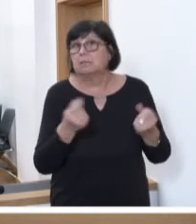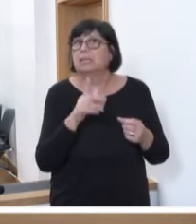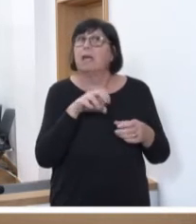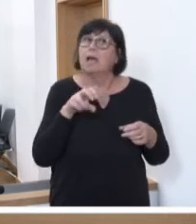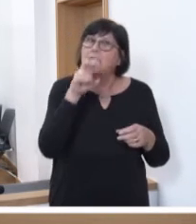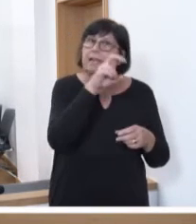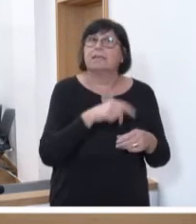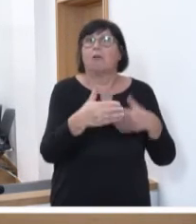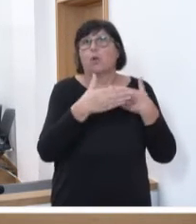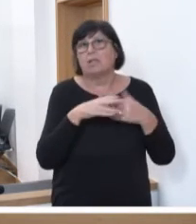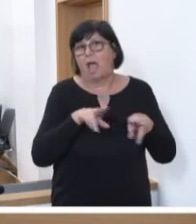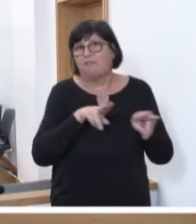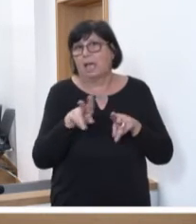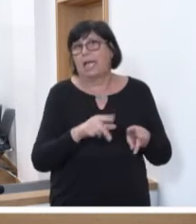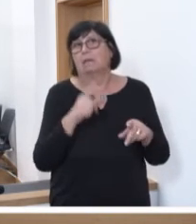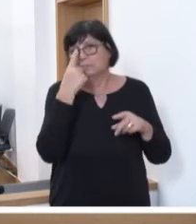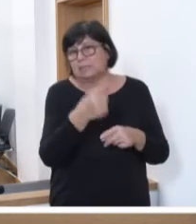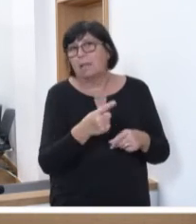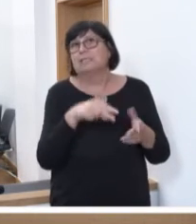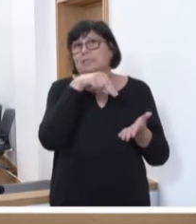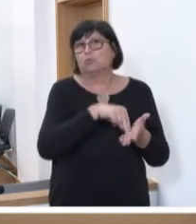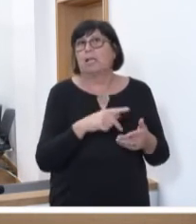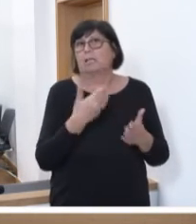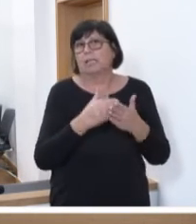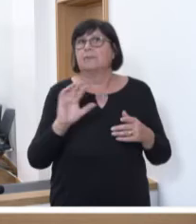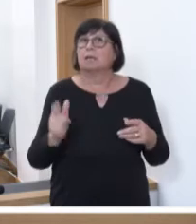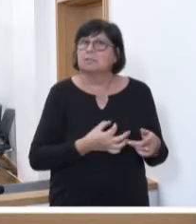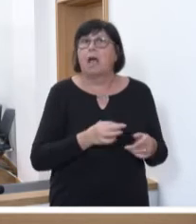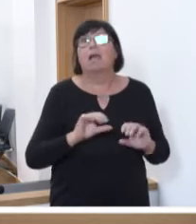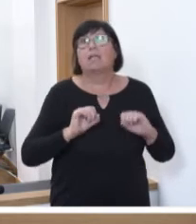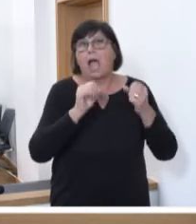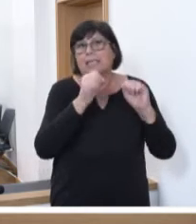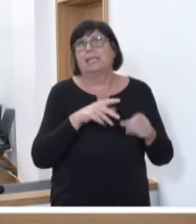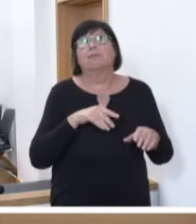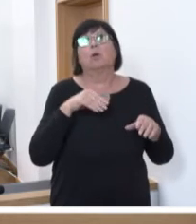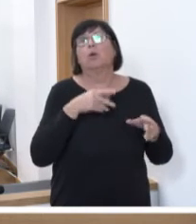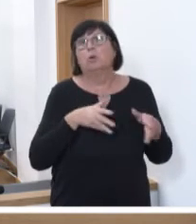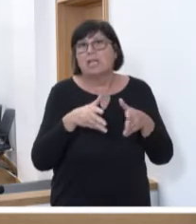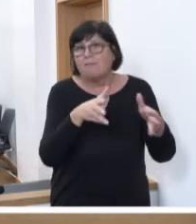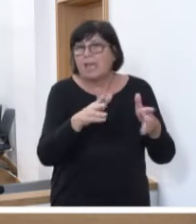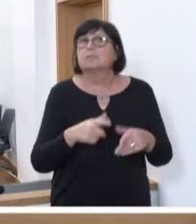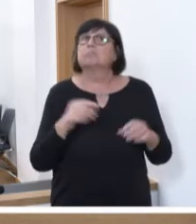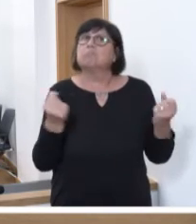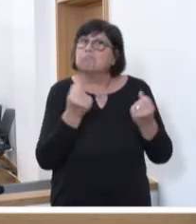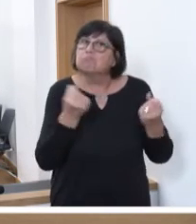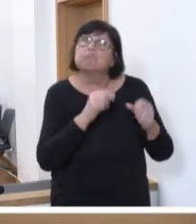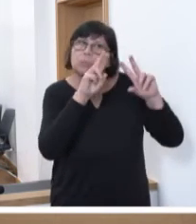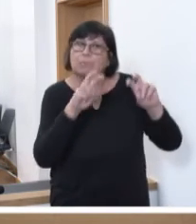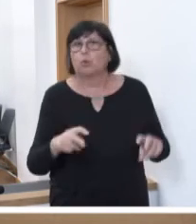sind für den Nahverkehr zuständig. In diesem Bereich ist das Saarland aktiv unterwegs und führt zurzeit Machbarkeitsstudien zur Reaktivierung von Strecken